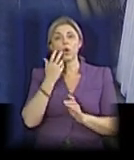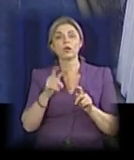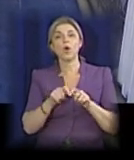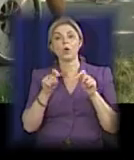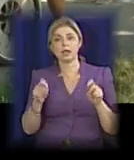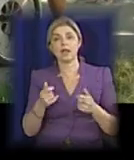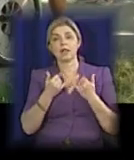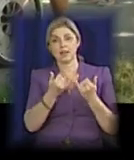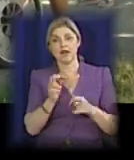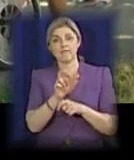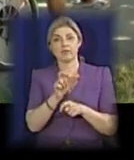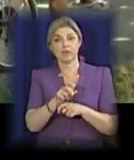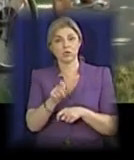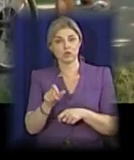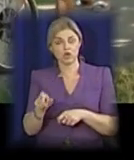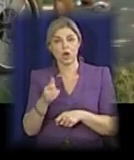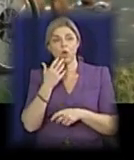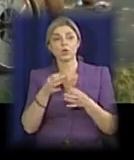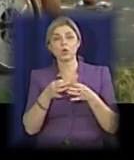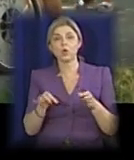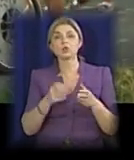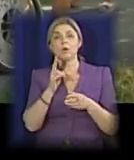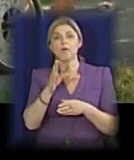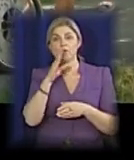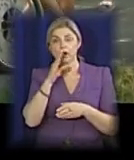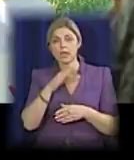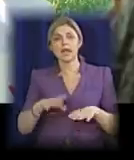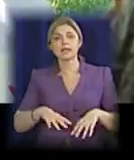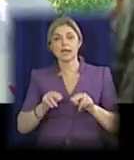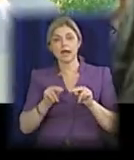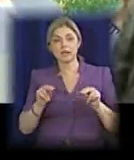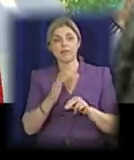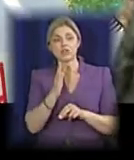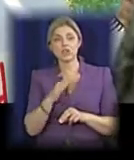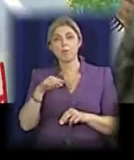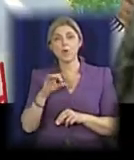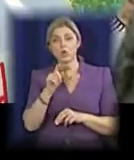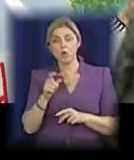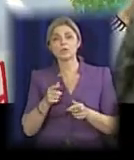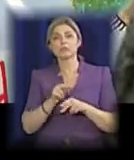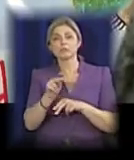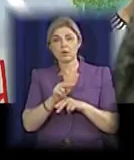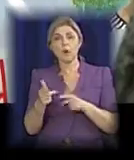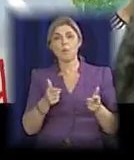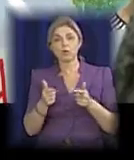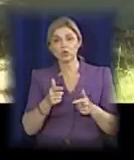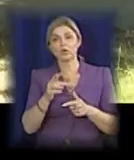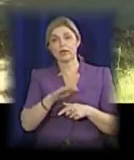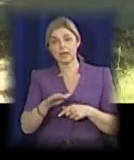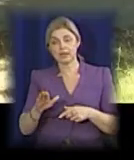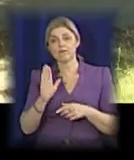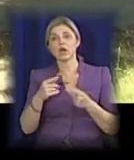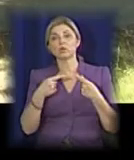для відвідувачів. Коли доступу до води немає, тренер В'ячеслав Мороз займається спортивною підготовкою дітей в інших приміщеннях